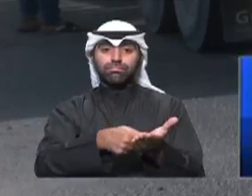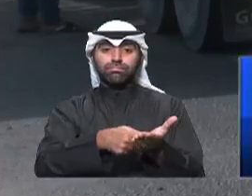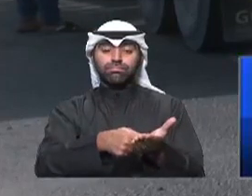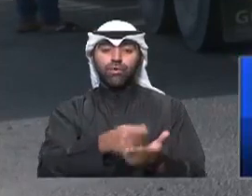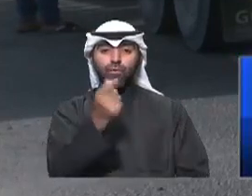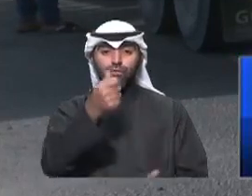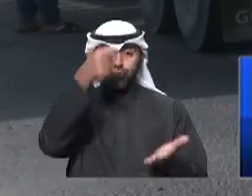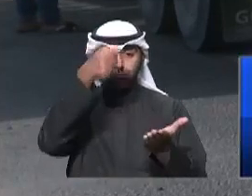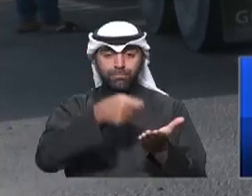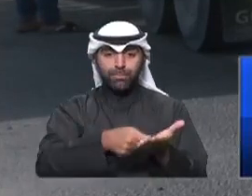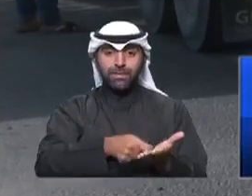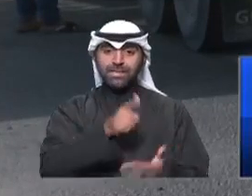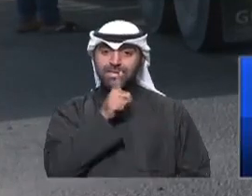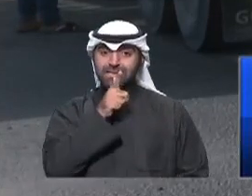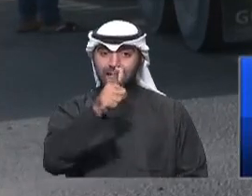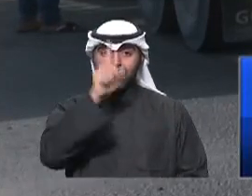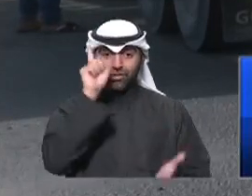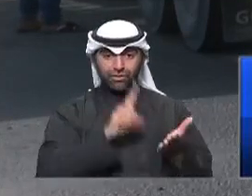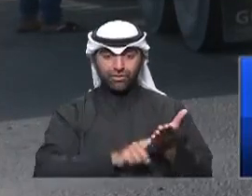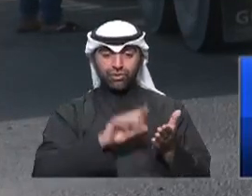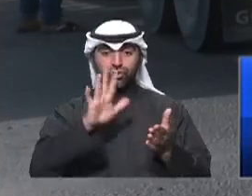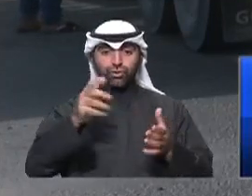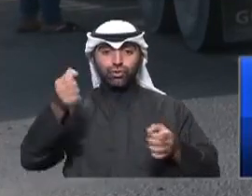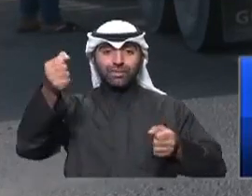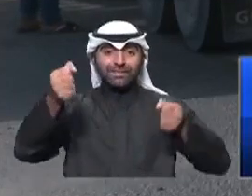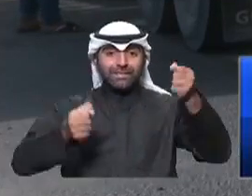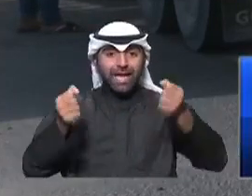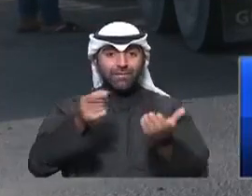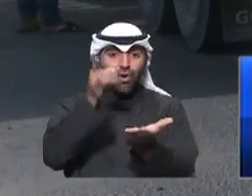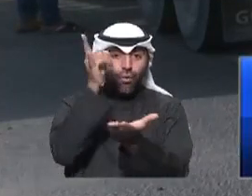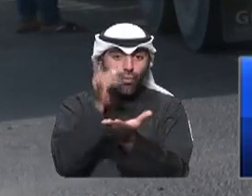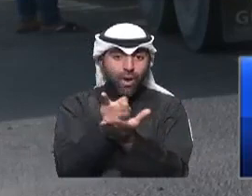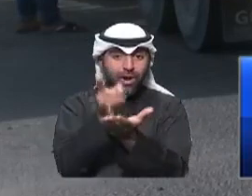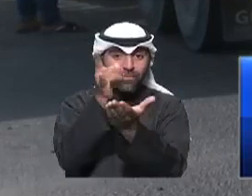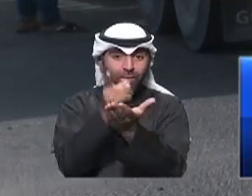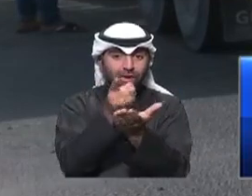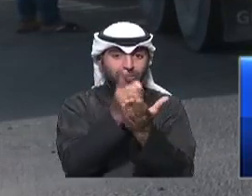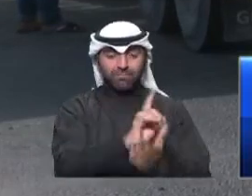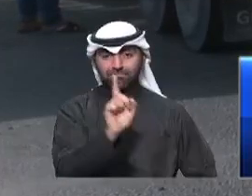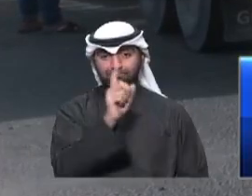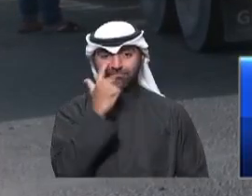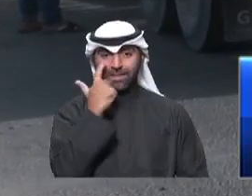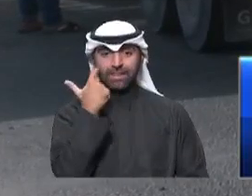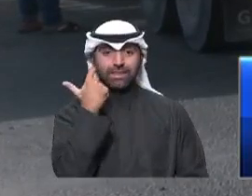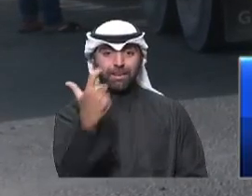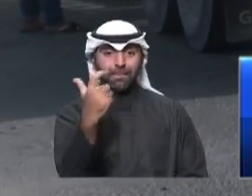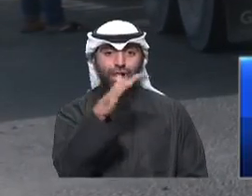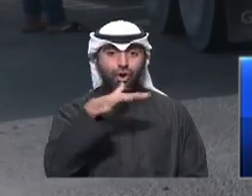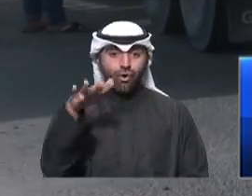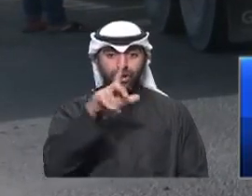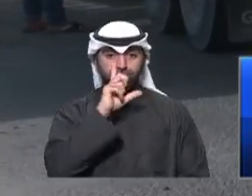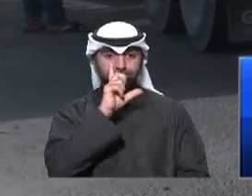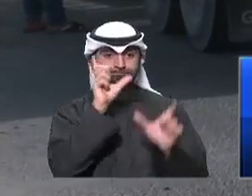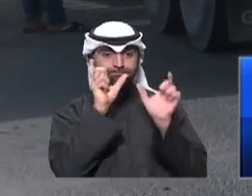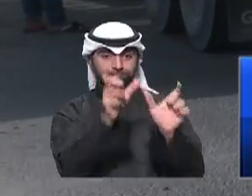ولا انه قبل لا يصلحها يوديها بالساحه يقطع البلديه راح تشيلها بعد انتهاء الفتره القانونيه، بعدين يقول لك والله انا ما